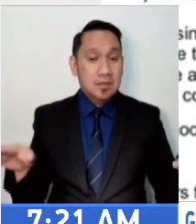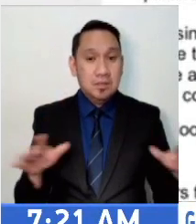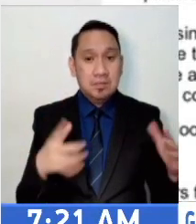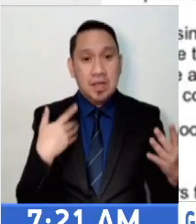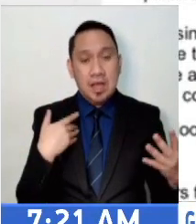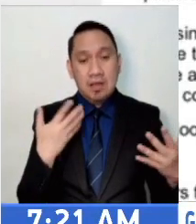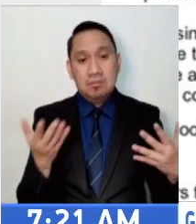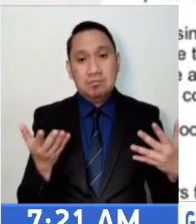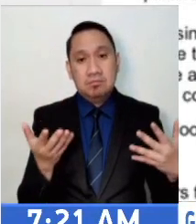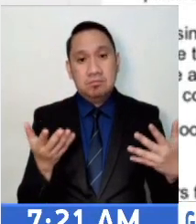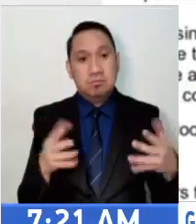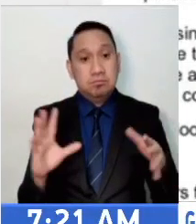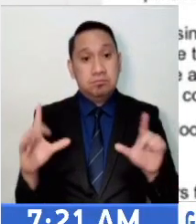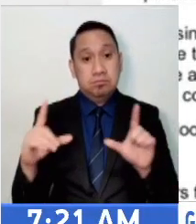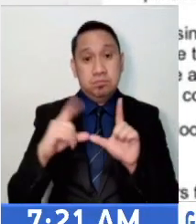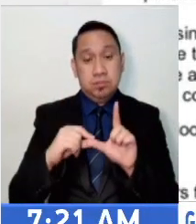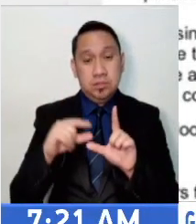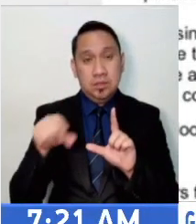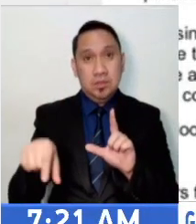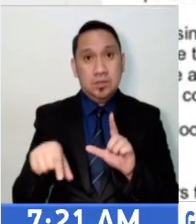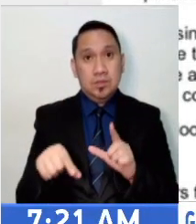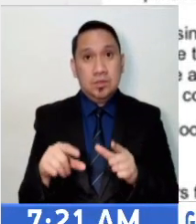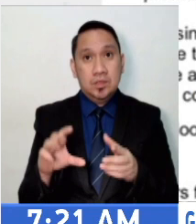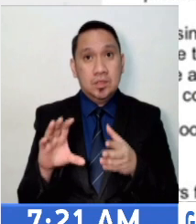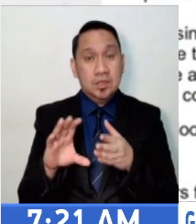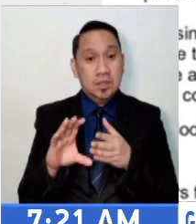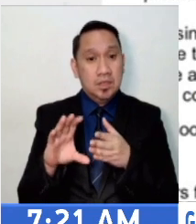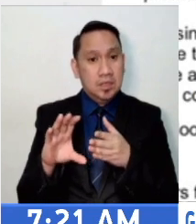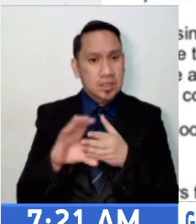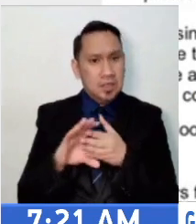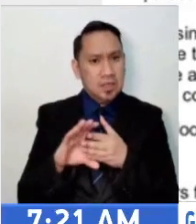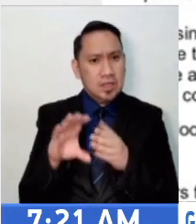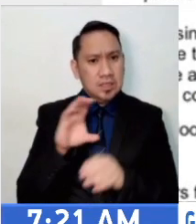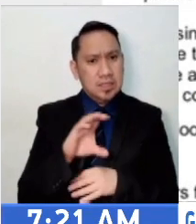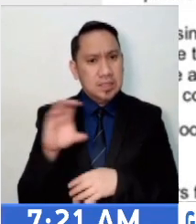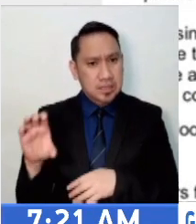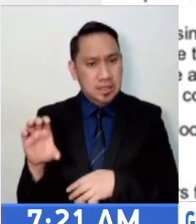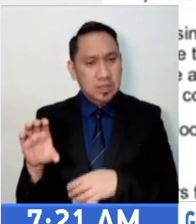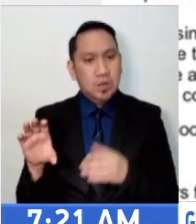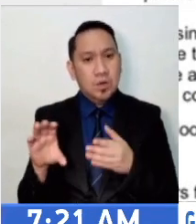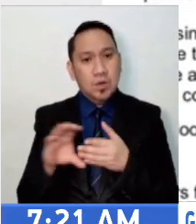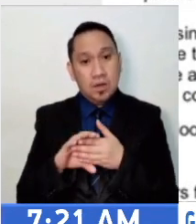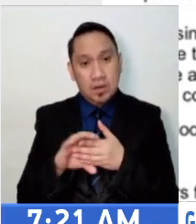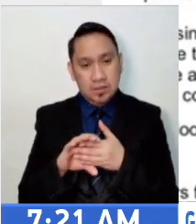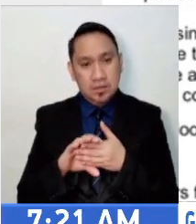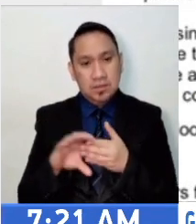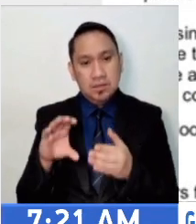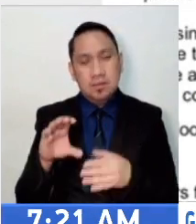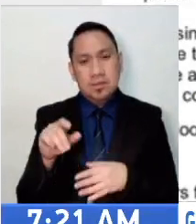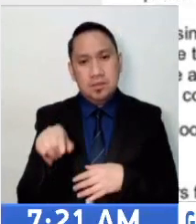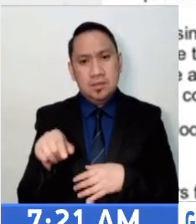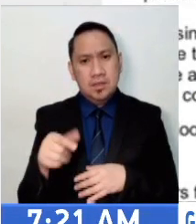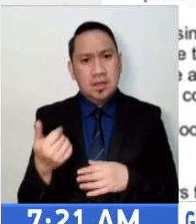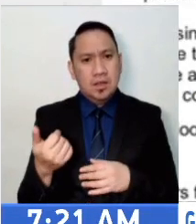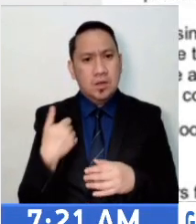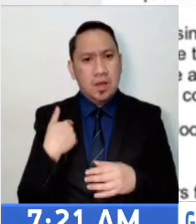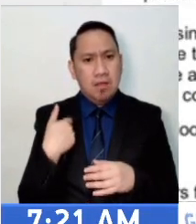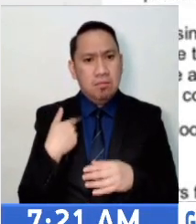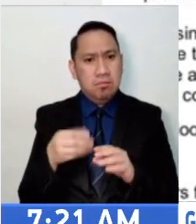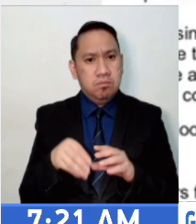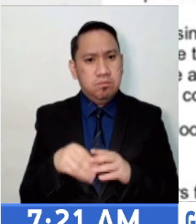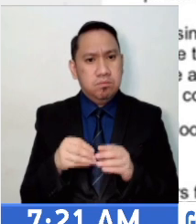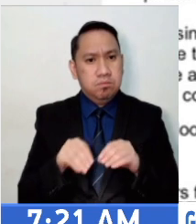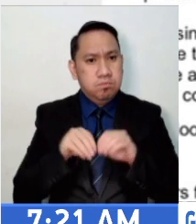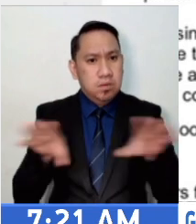umano ang credit card information ng Bondee users. Itinanggi yan ng Meta Dream Tech na gumawa ng Bondee. Hindi raw hinihingi